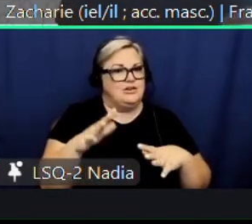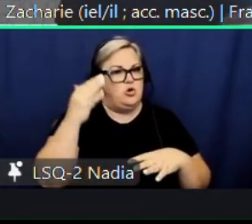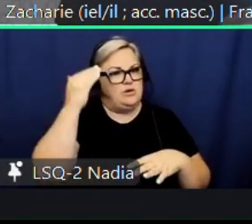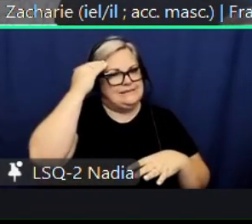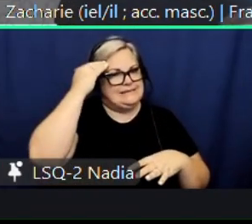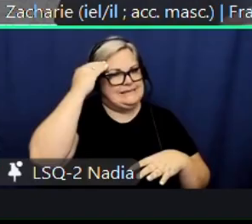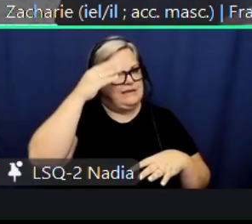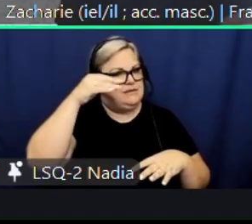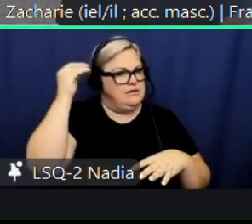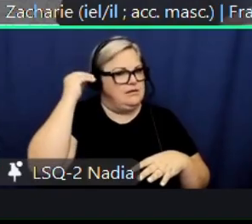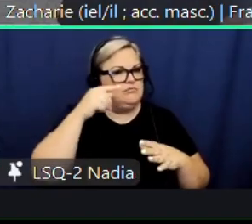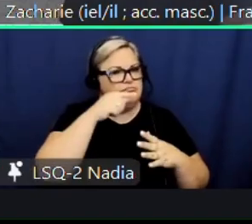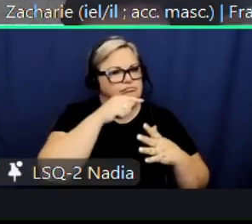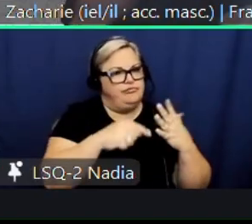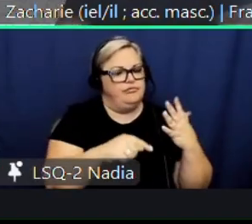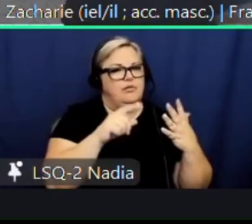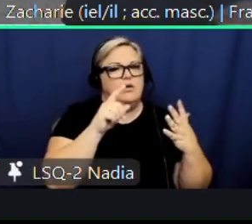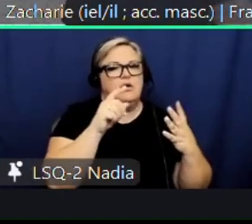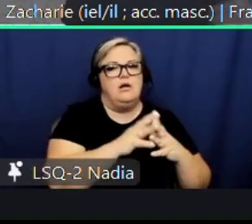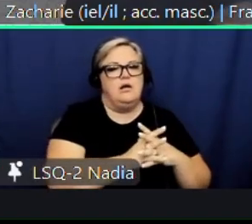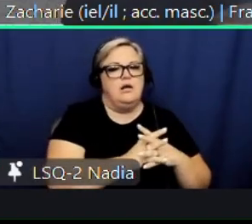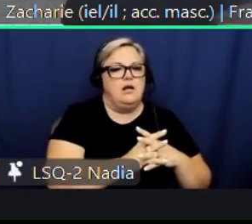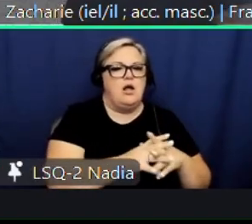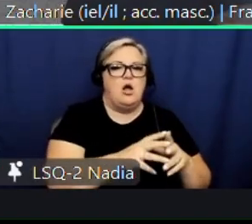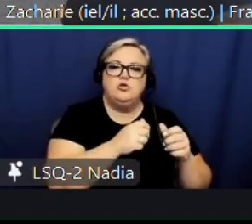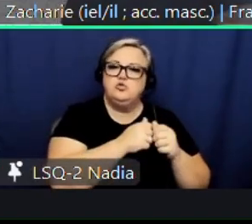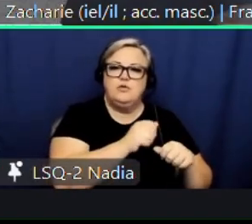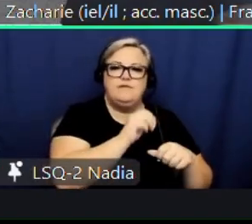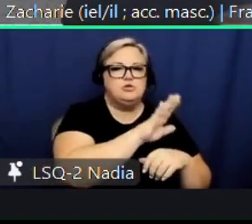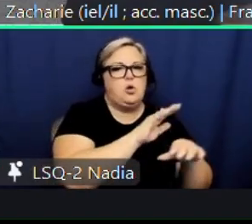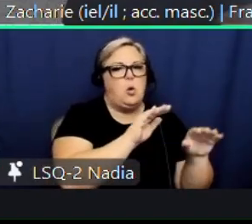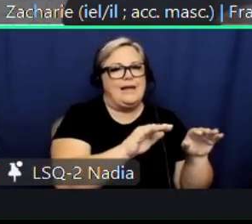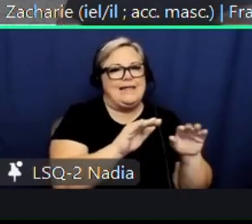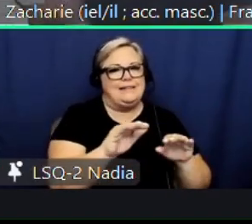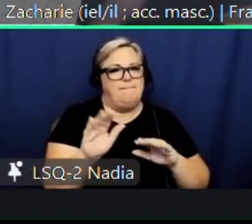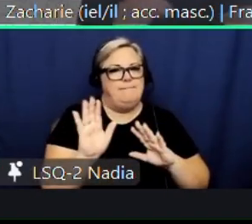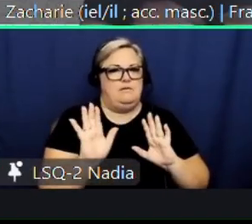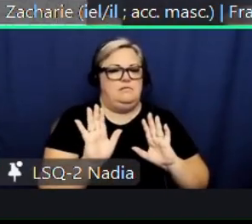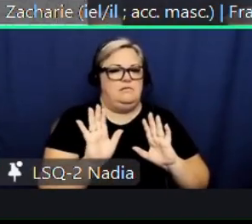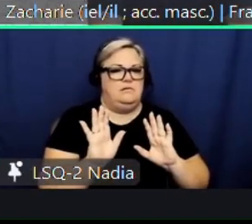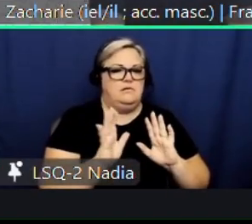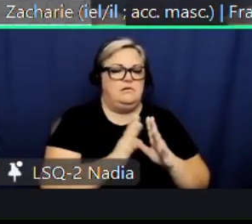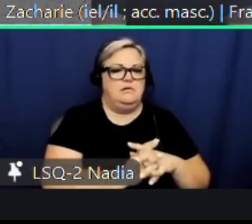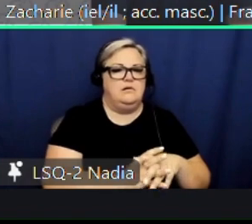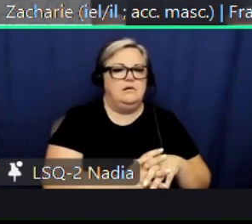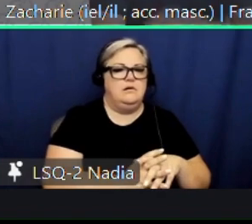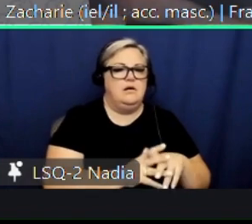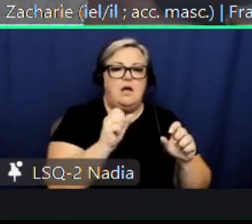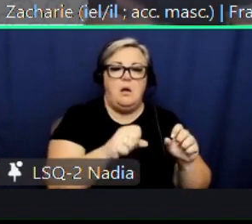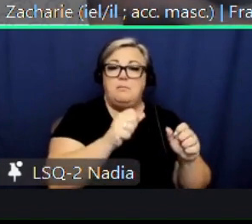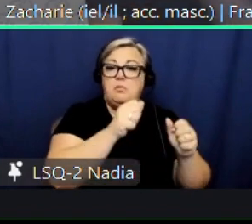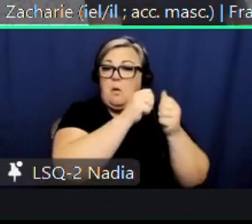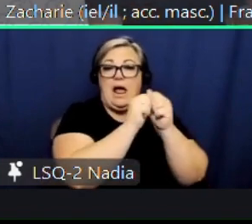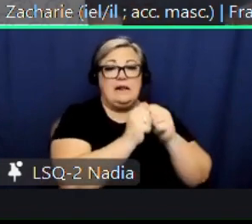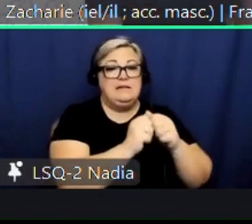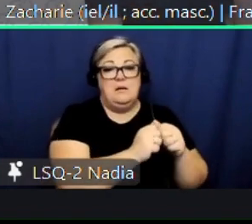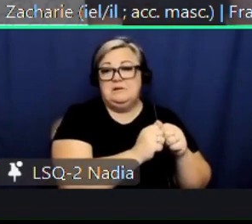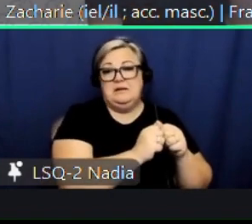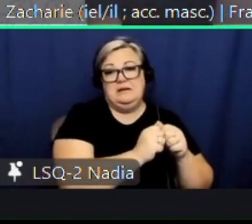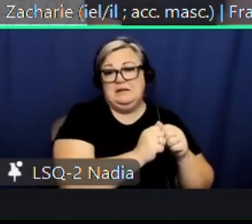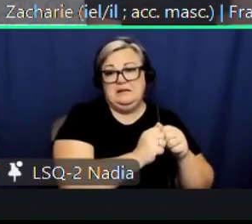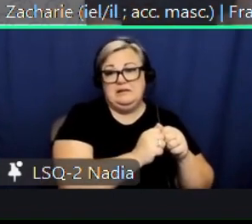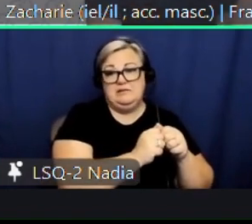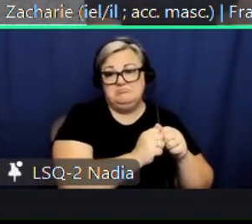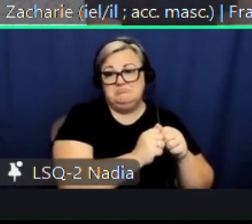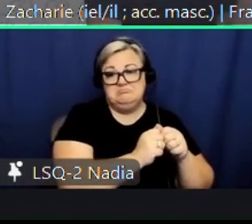les informations pertinentes et complètes au rythme de la personne cliente. Elle peut adapter son approche, son